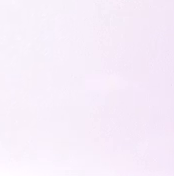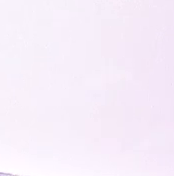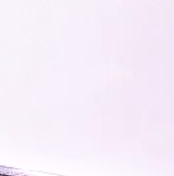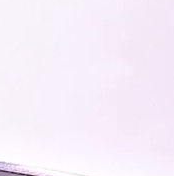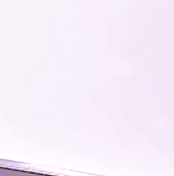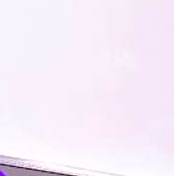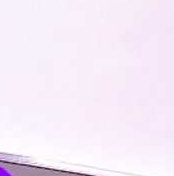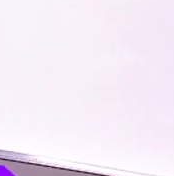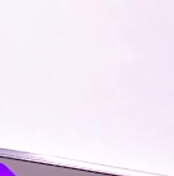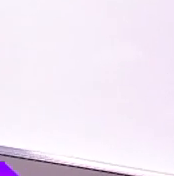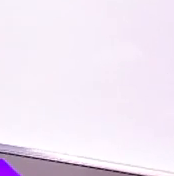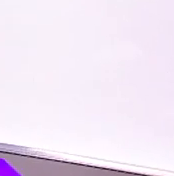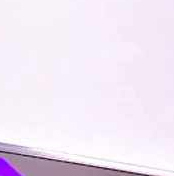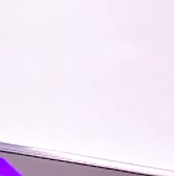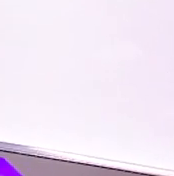Cikgu, betul ke?